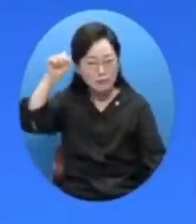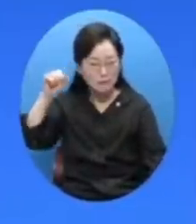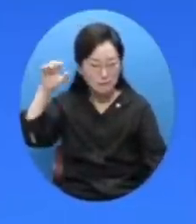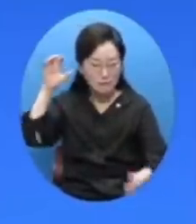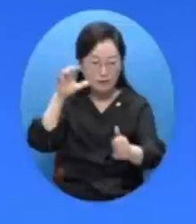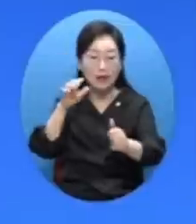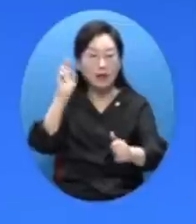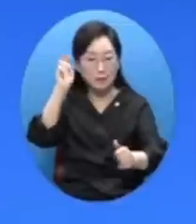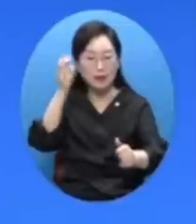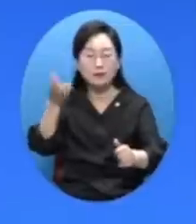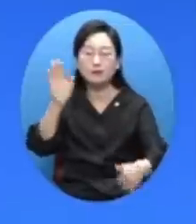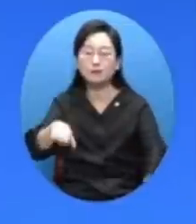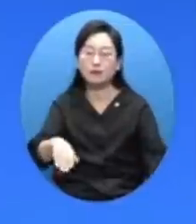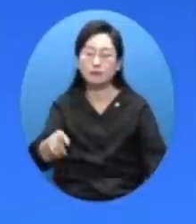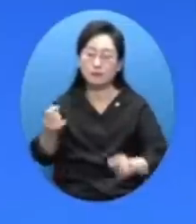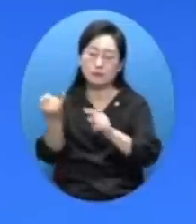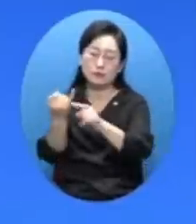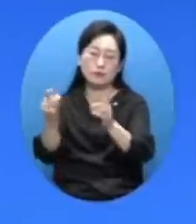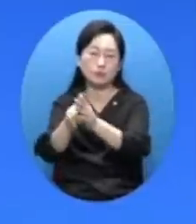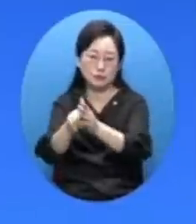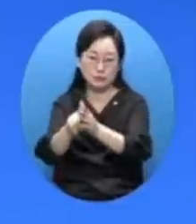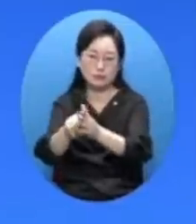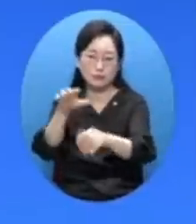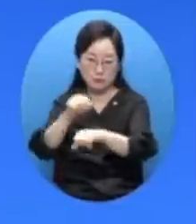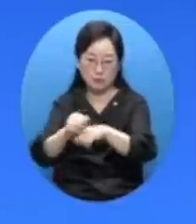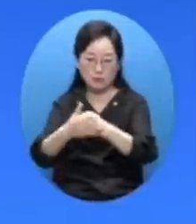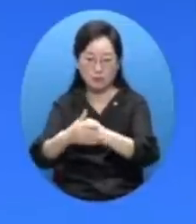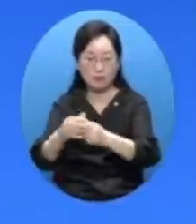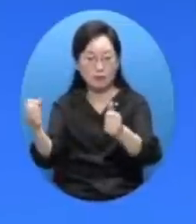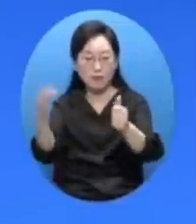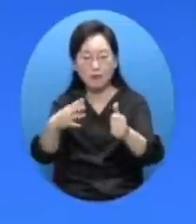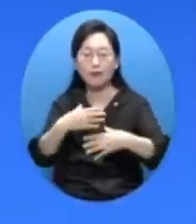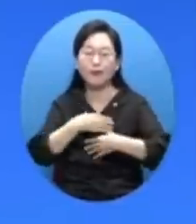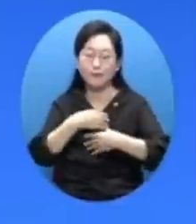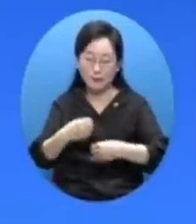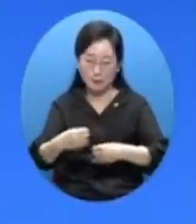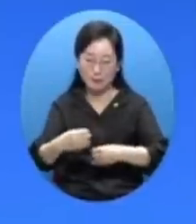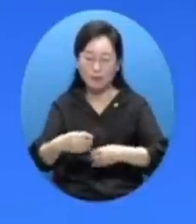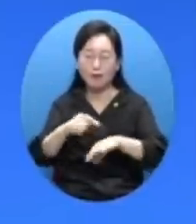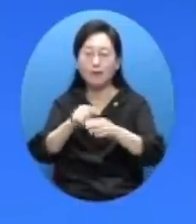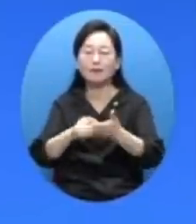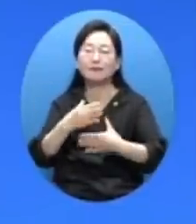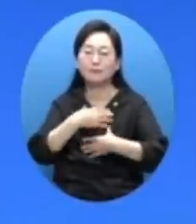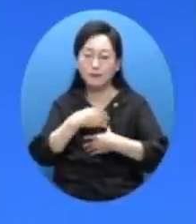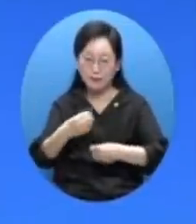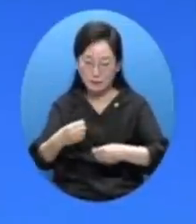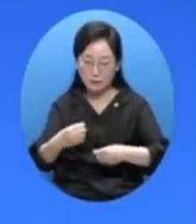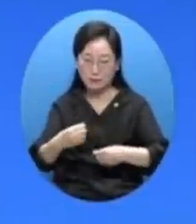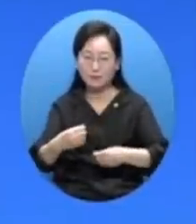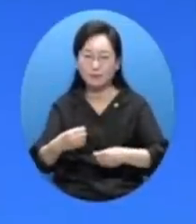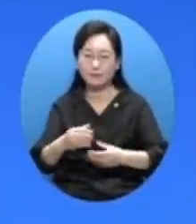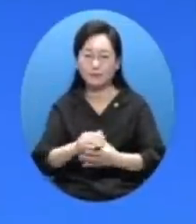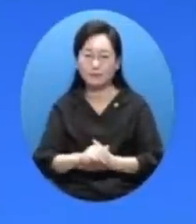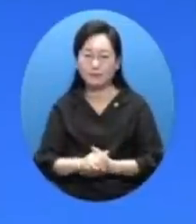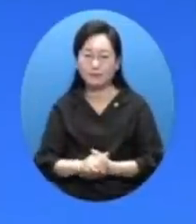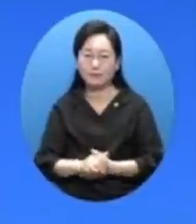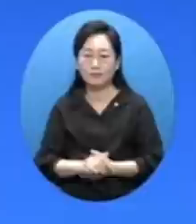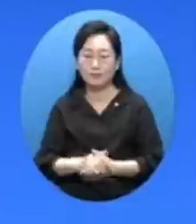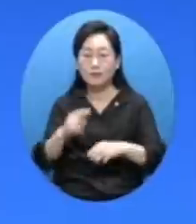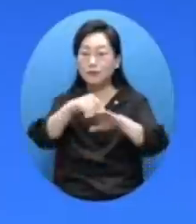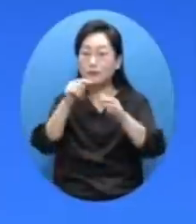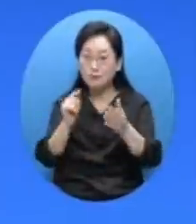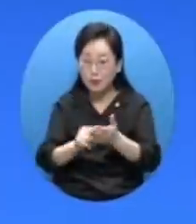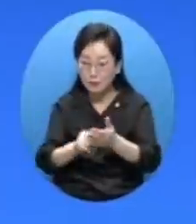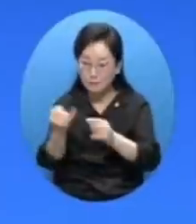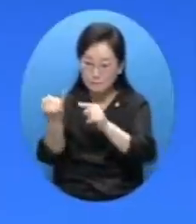모릅니다 그런데 믿음의 여인의 대답은 내 마음이 평안합니다 그